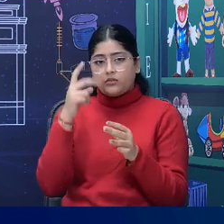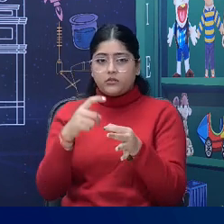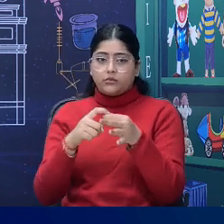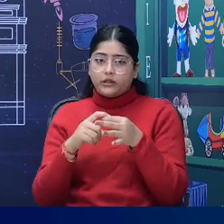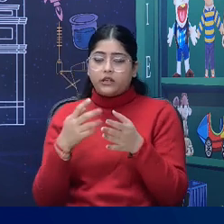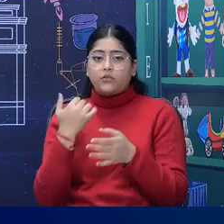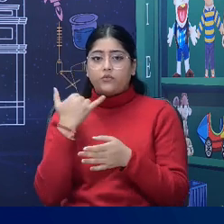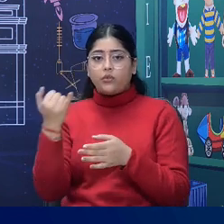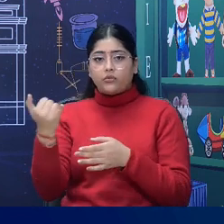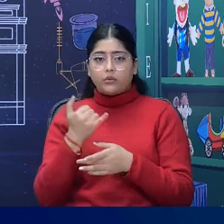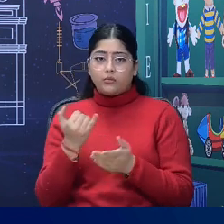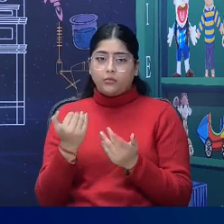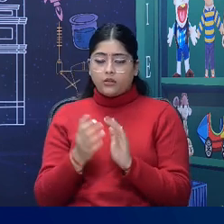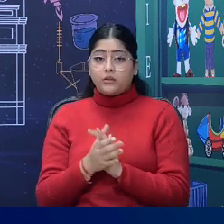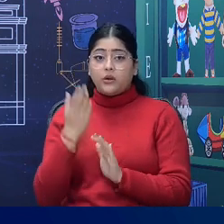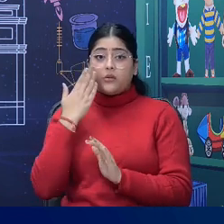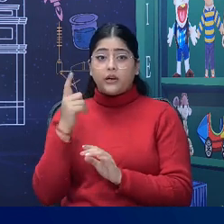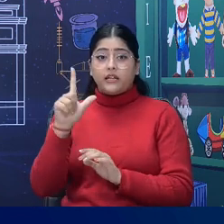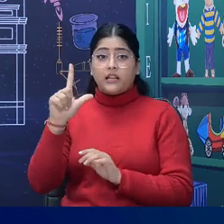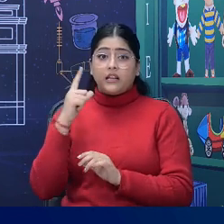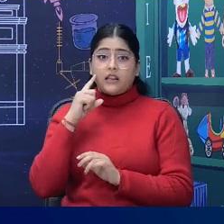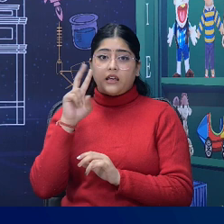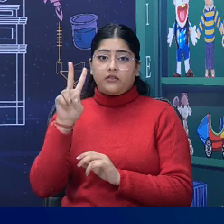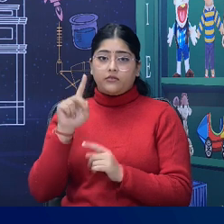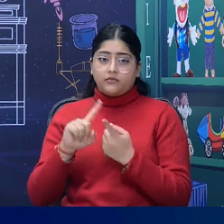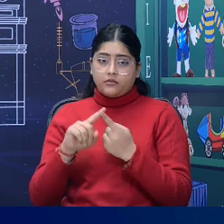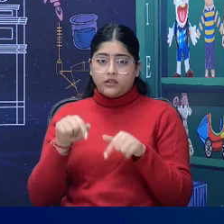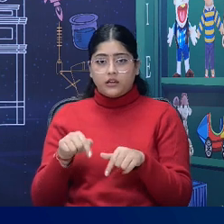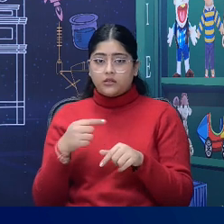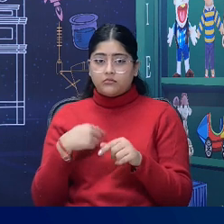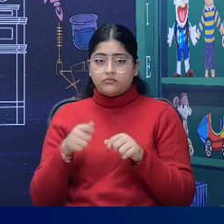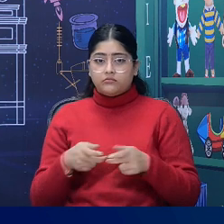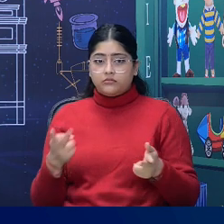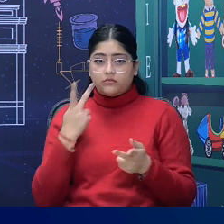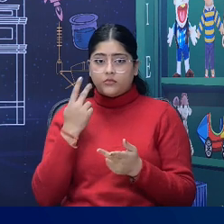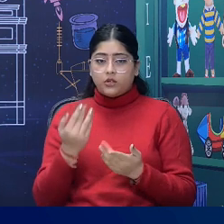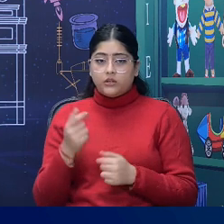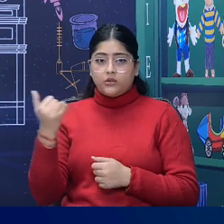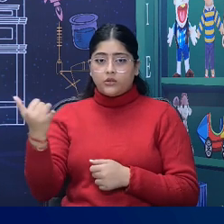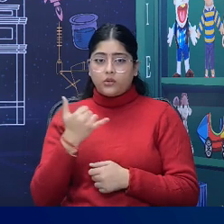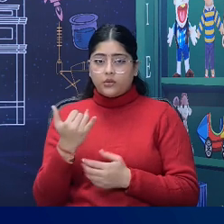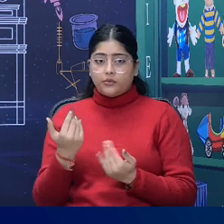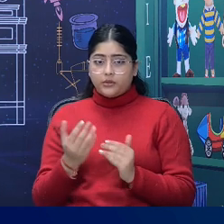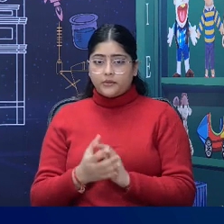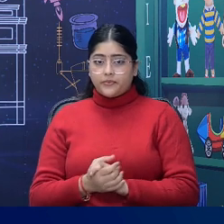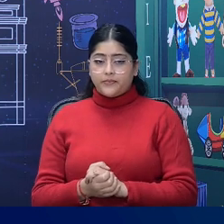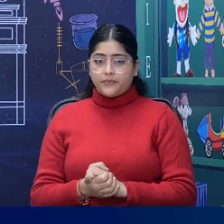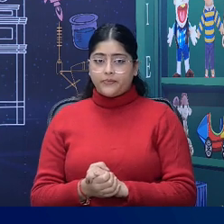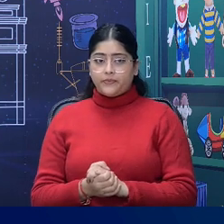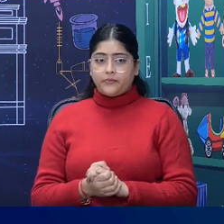नंबर पर क्योंकि ये एक लाइव इंटरेक्ट सेशन है आप हमें फोन कीजिए नंबर आपकी स्क्रीन पर फ्लैश हो रहा है यह है 88